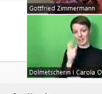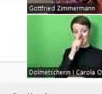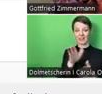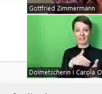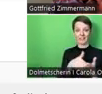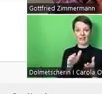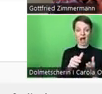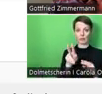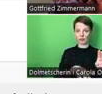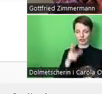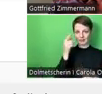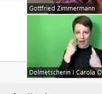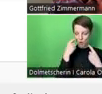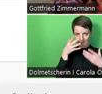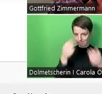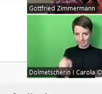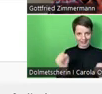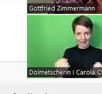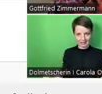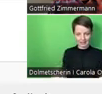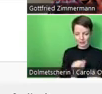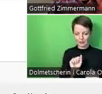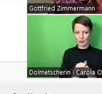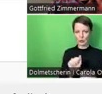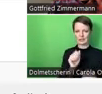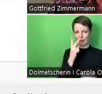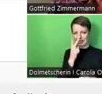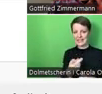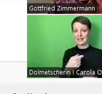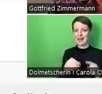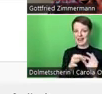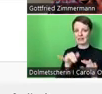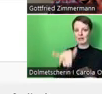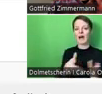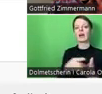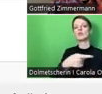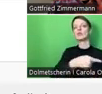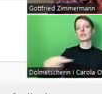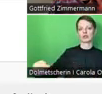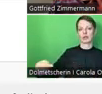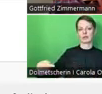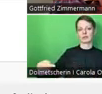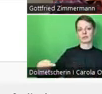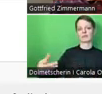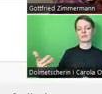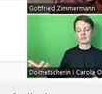Farbunterschied nicht wahrnehme, kann ich es trotzdem sehen, dass hier ist ein Link, weil er unterstrichen ist. Dann ist es auch okay.